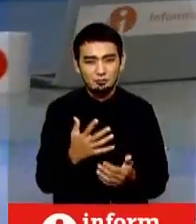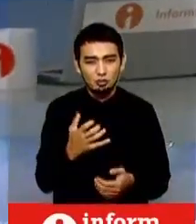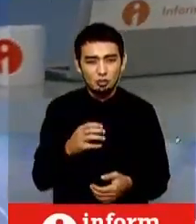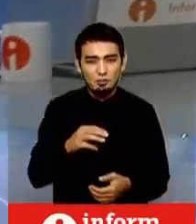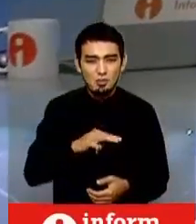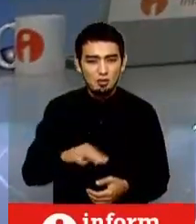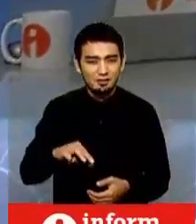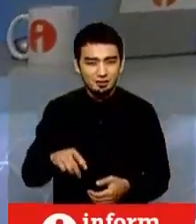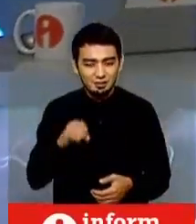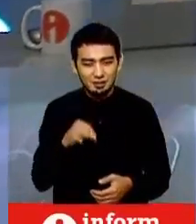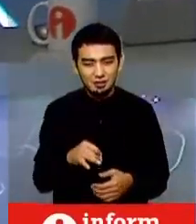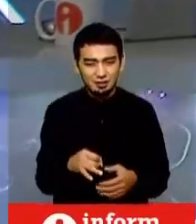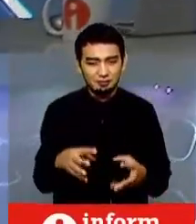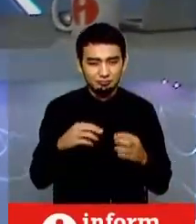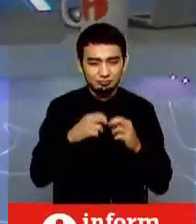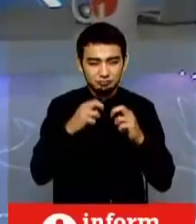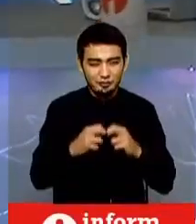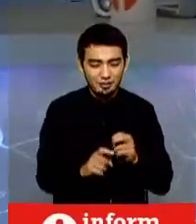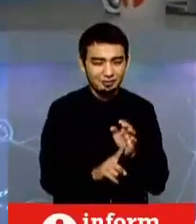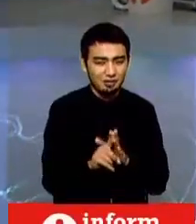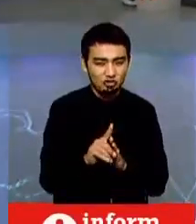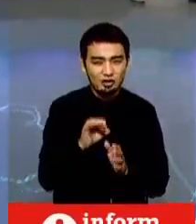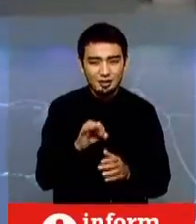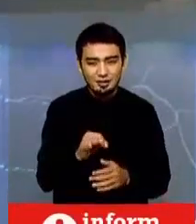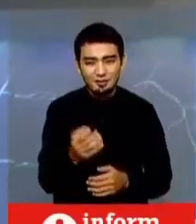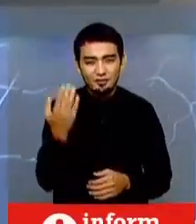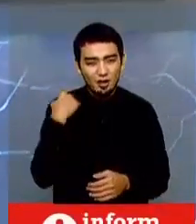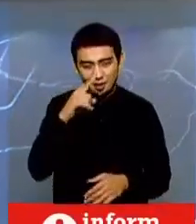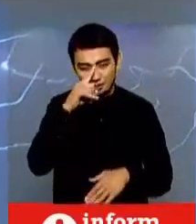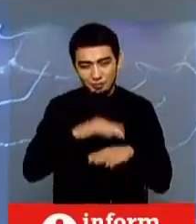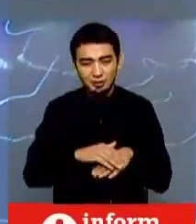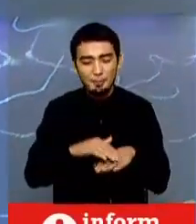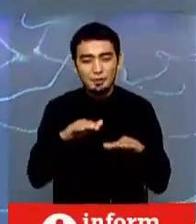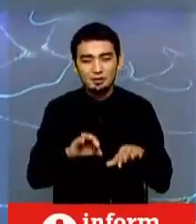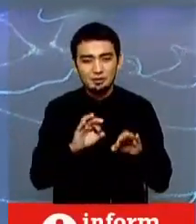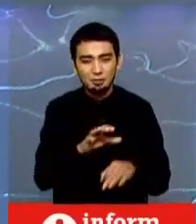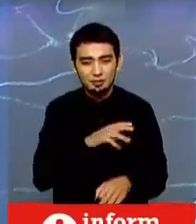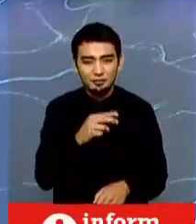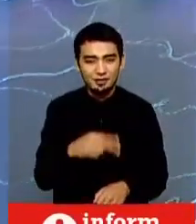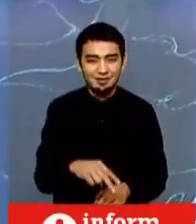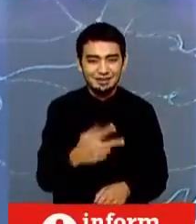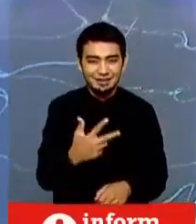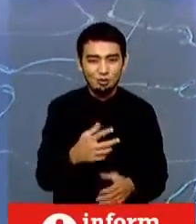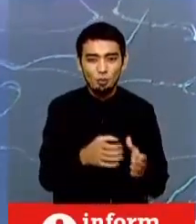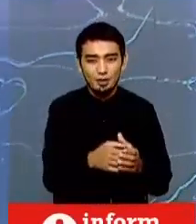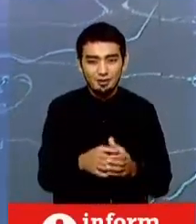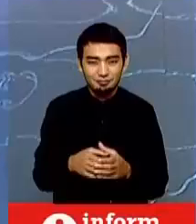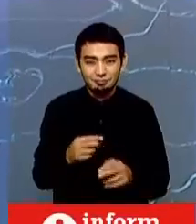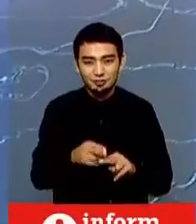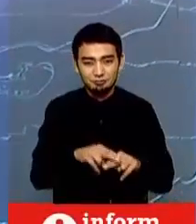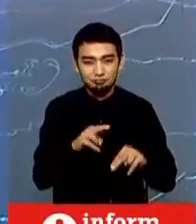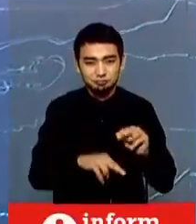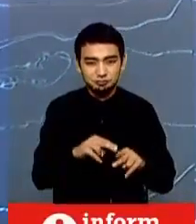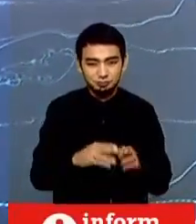Начальник предприятия взят под стражу, расследование продолжается. И ранее в Акимате сообщали, что 23 застройщика строят дома с применением